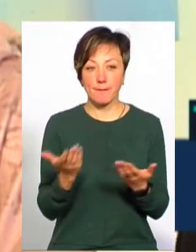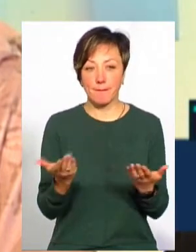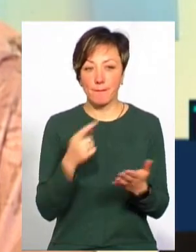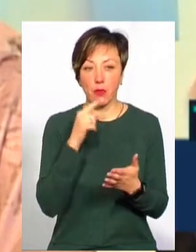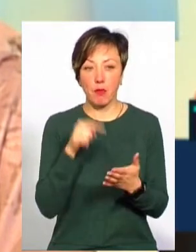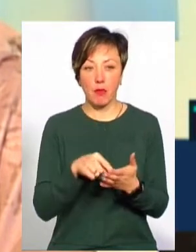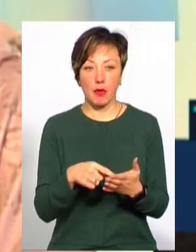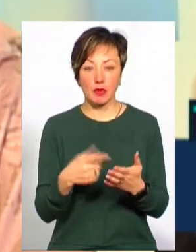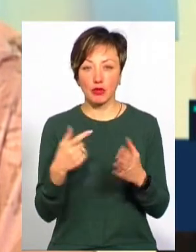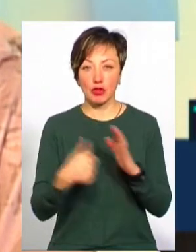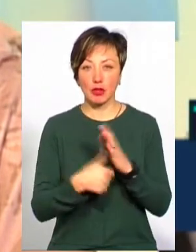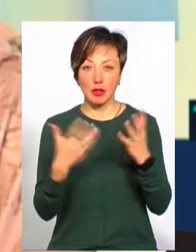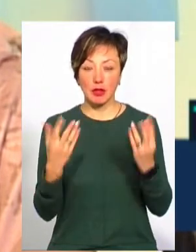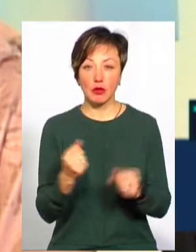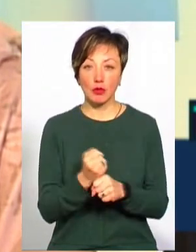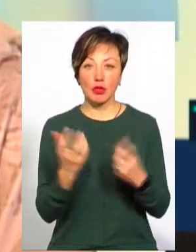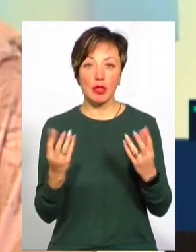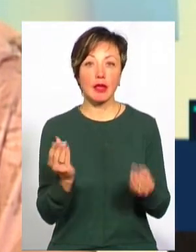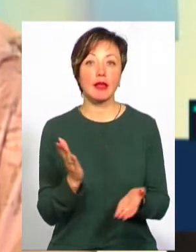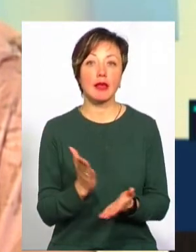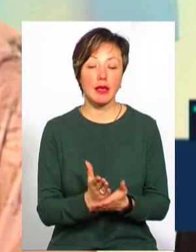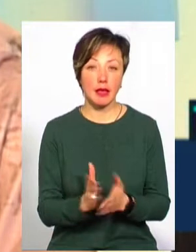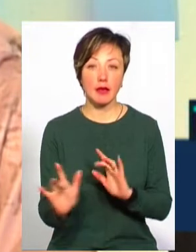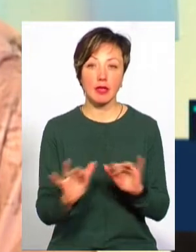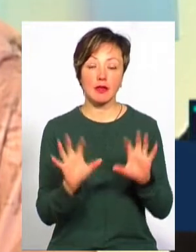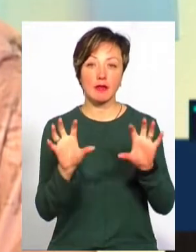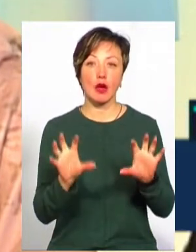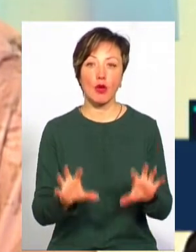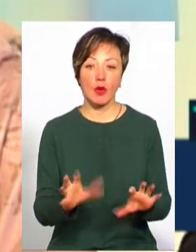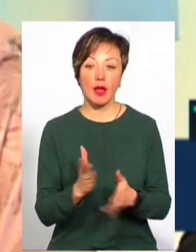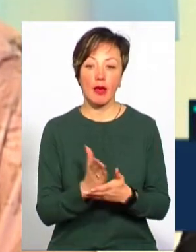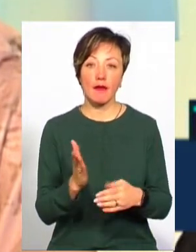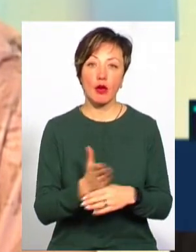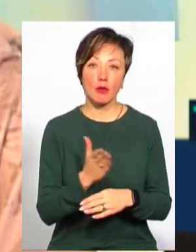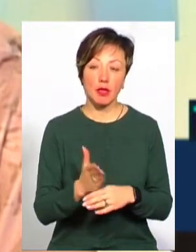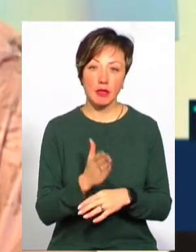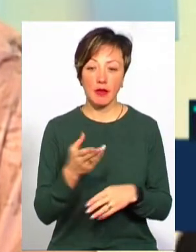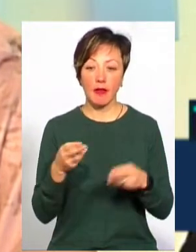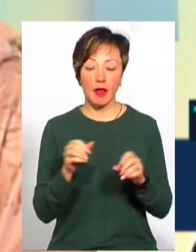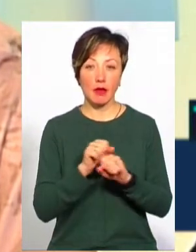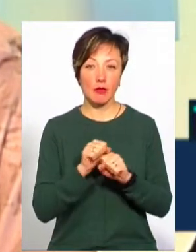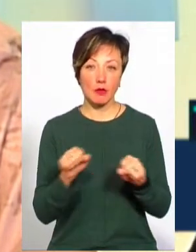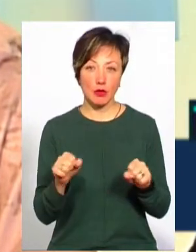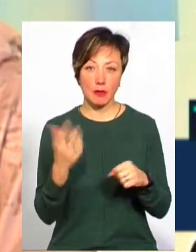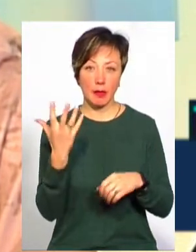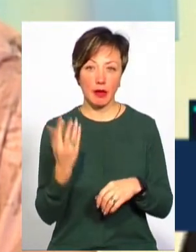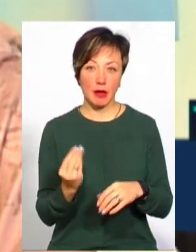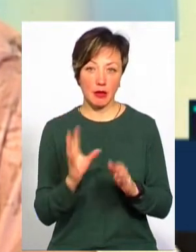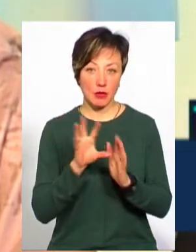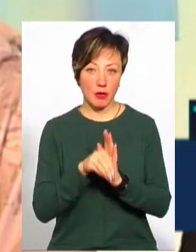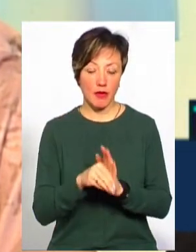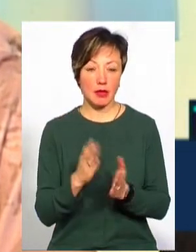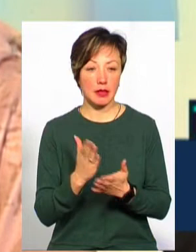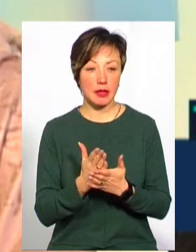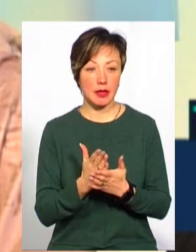Тим паче, шестиденний робочий день є, він діє в законі. Тобто є виробництво, де не можна п'ятиденку